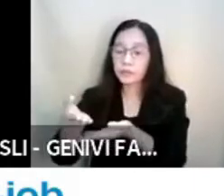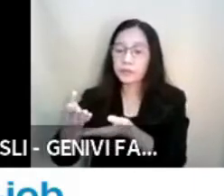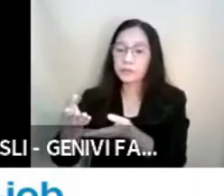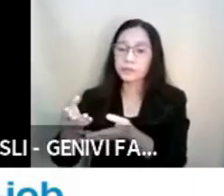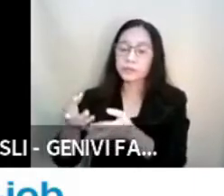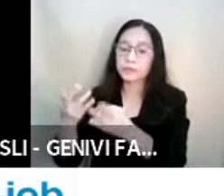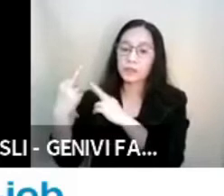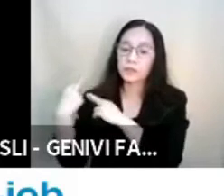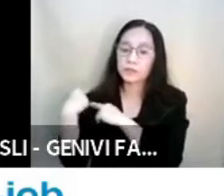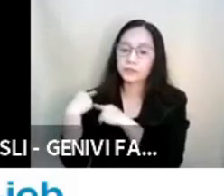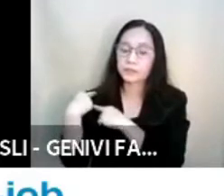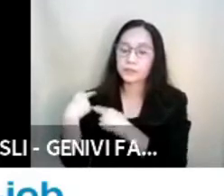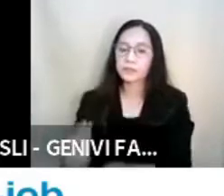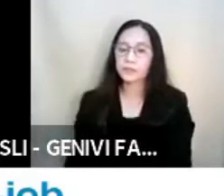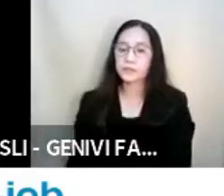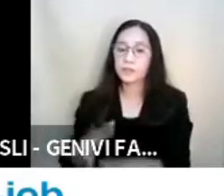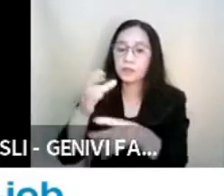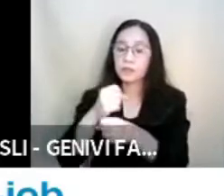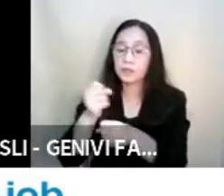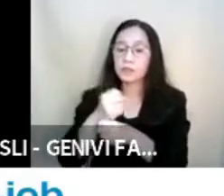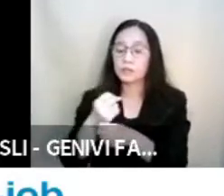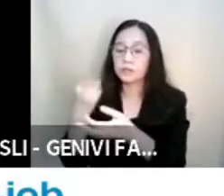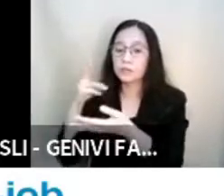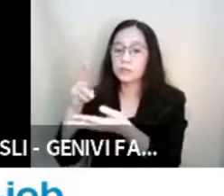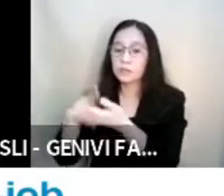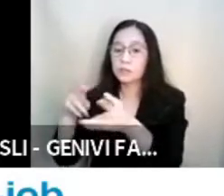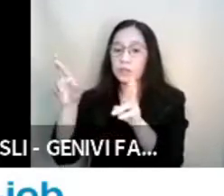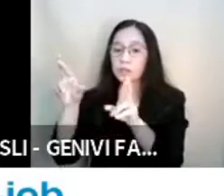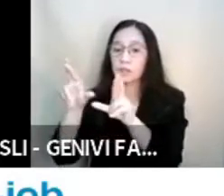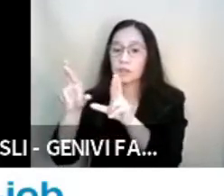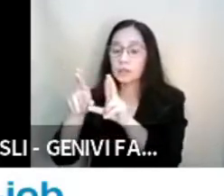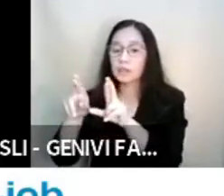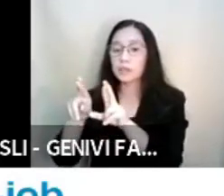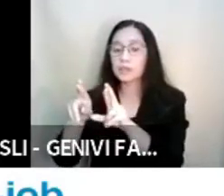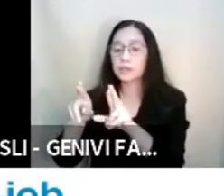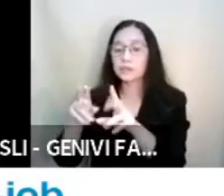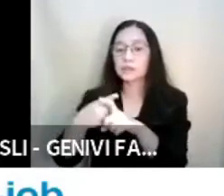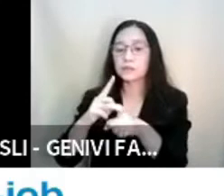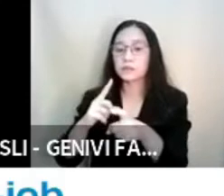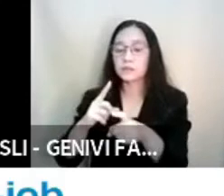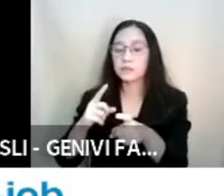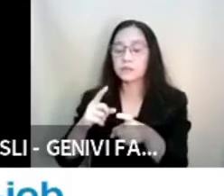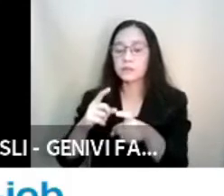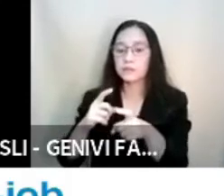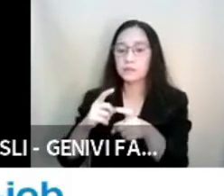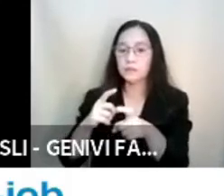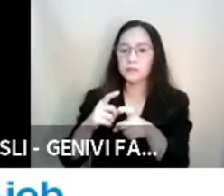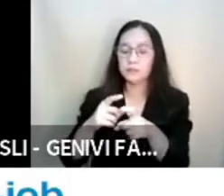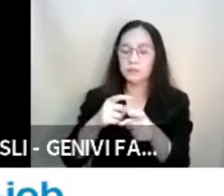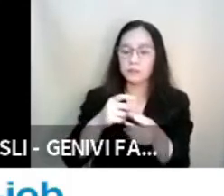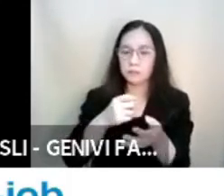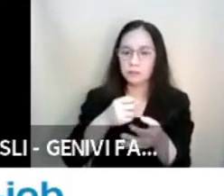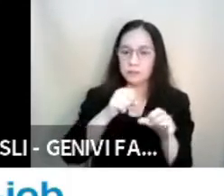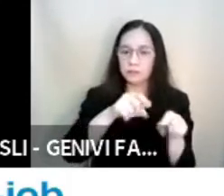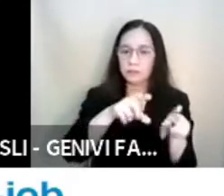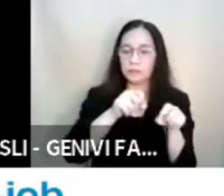to categorize receipts, no? Siya yung nagsasabi na ito yung mga receipts na galing sa ganitong sales. Ito yung mga